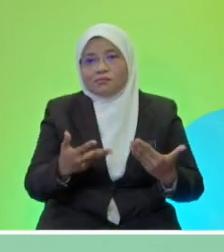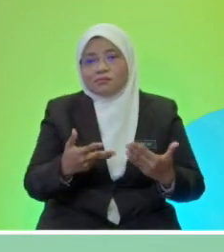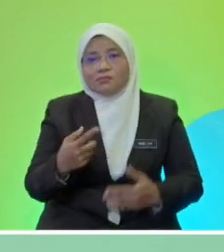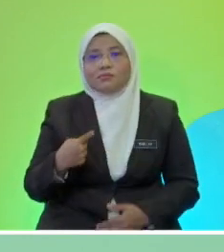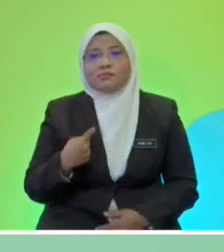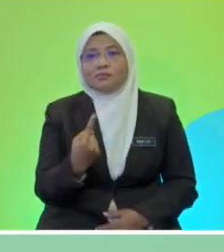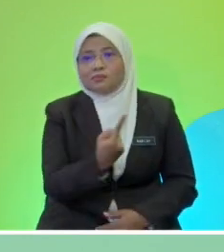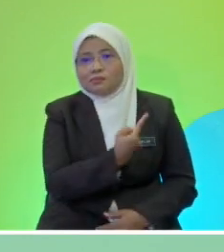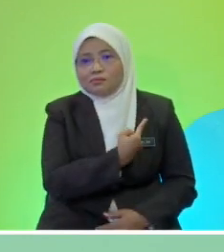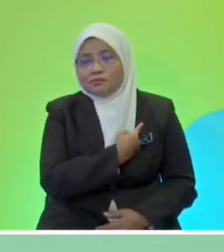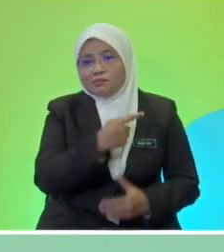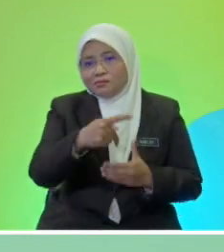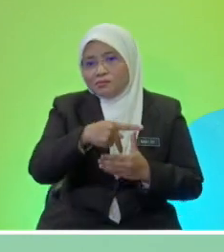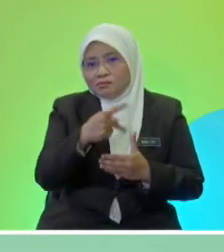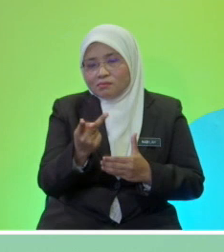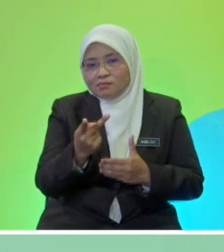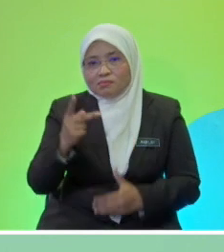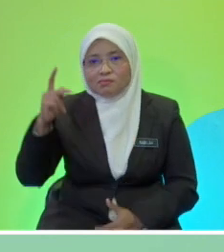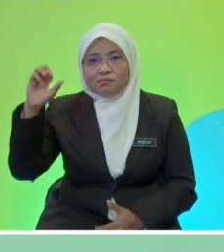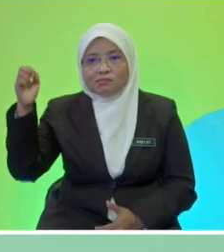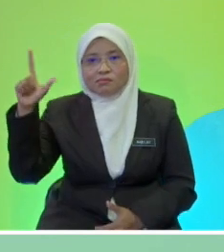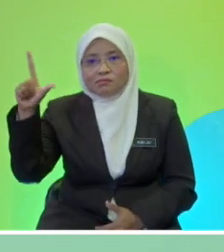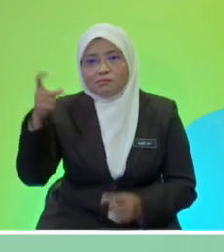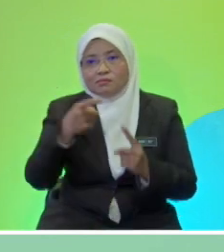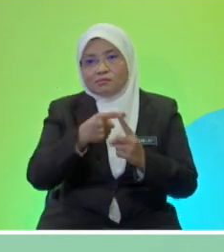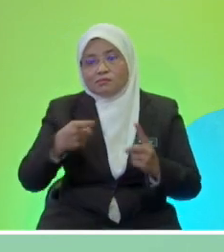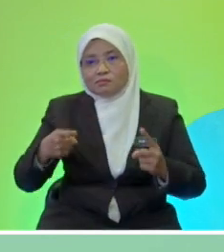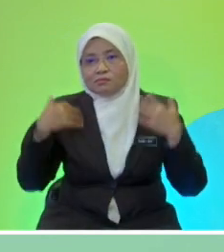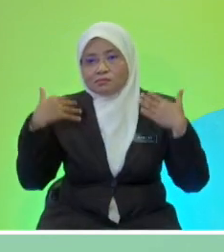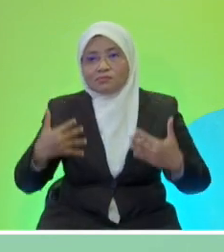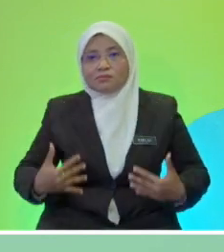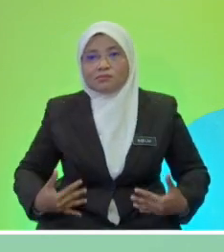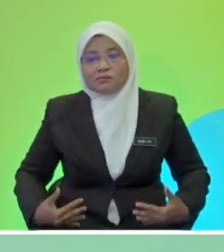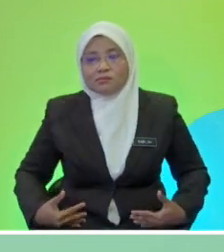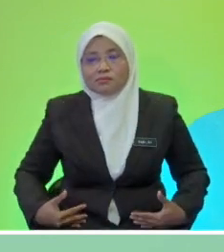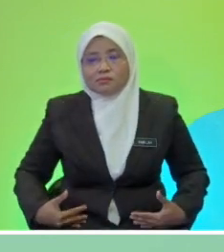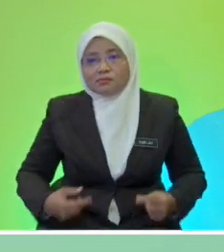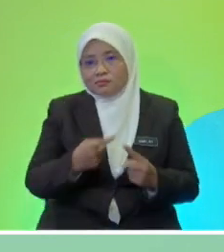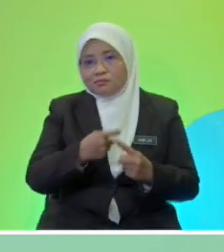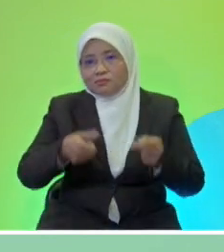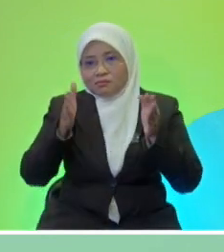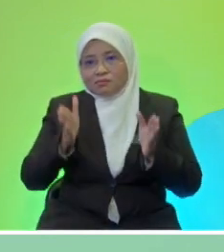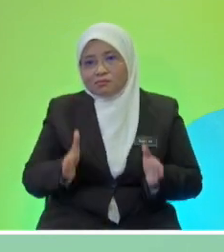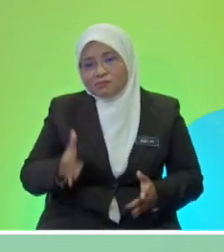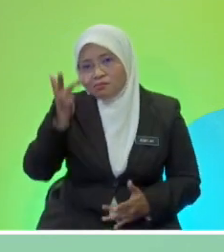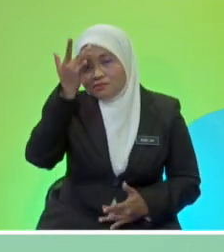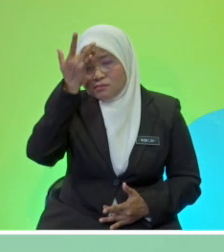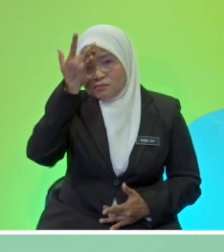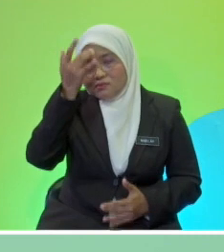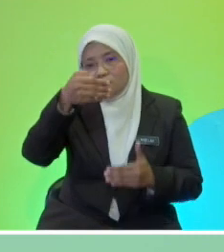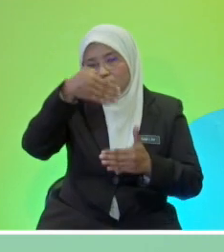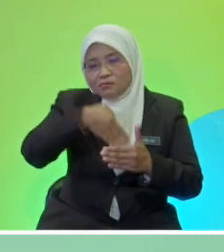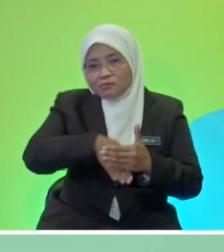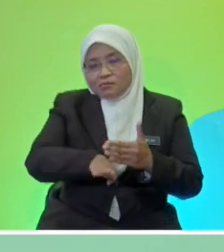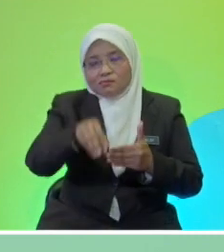mengeluarkan sel stem daripada badan kita Oke daripada sakit tadi dan dimasukkan